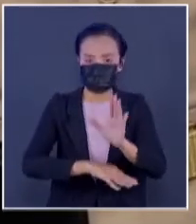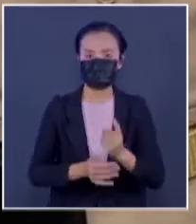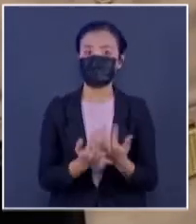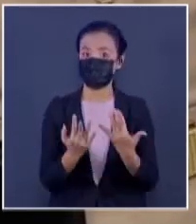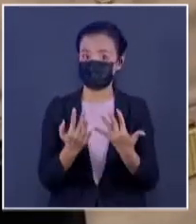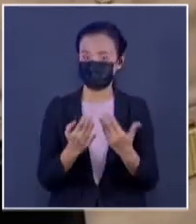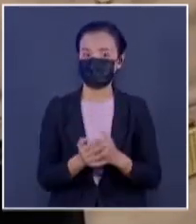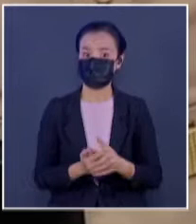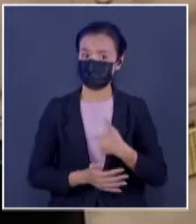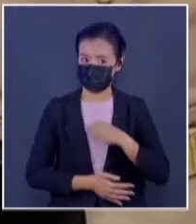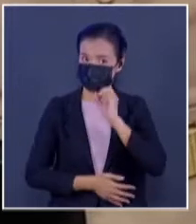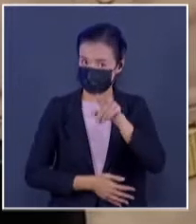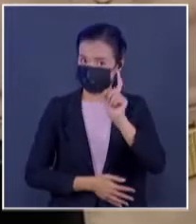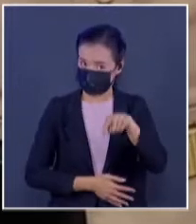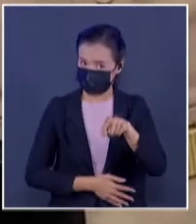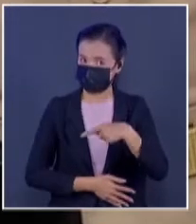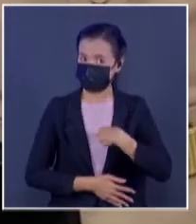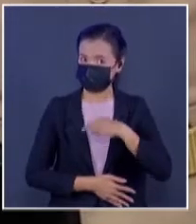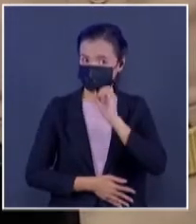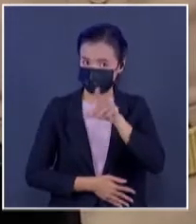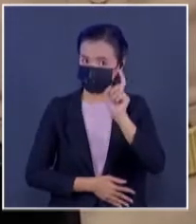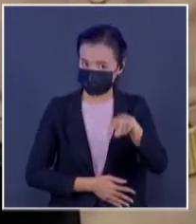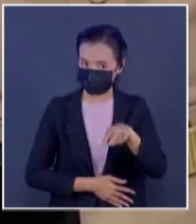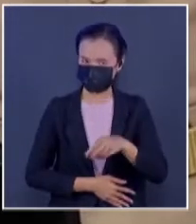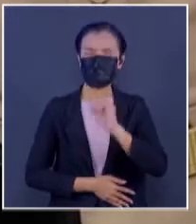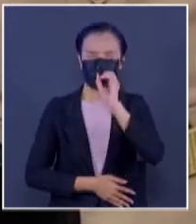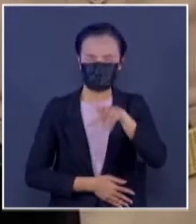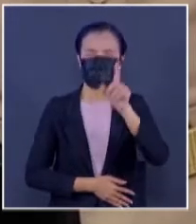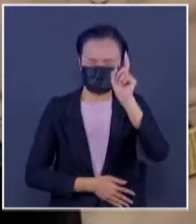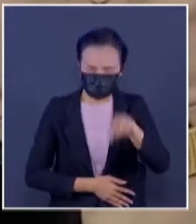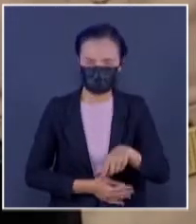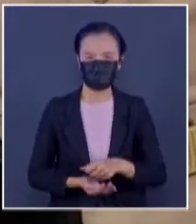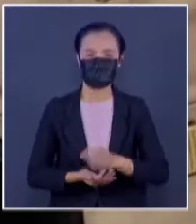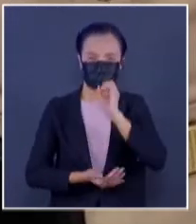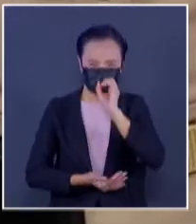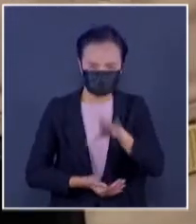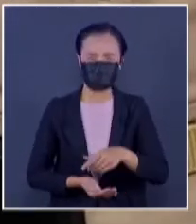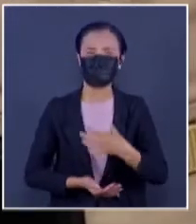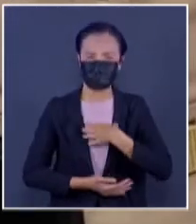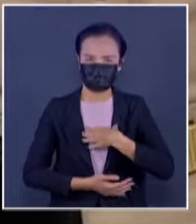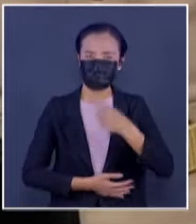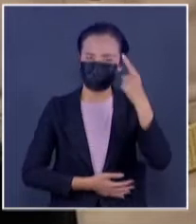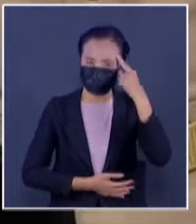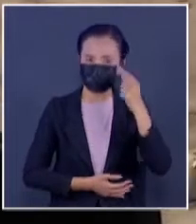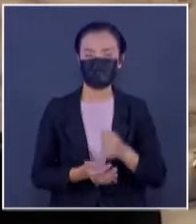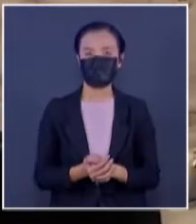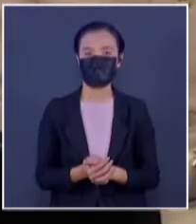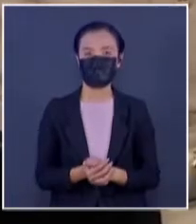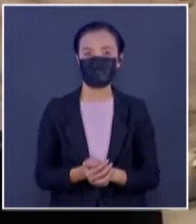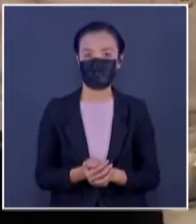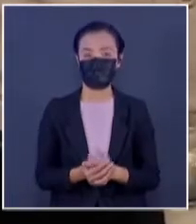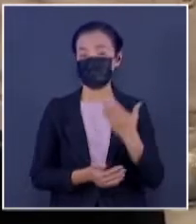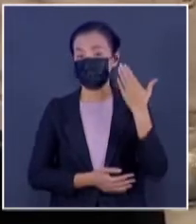ากันอีกที ผมต้องบอกคุณไหมผู้สื่อข่าวผมต้องบอกคุณไหม บอกครับ บอกหน่อย บอกหน่อย อยากรู้ค่ะ ส่วนปลัดชิงเนี่ยก่อนหน้